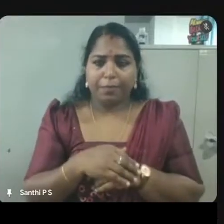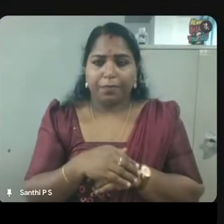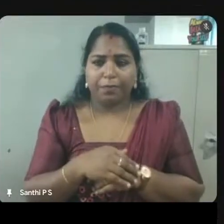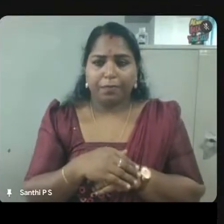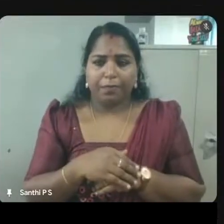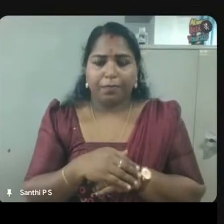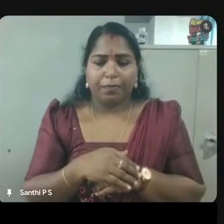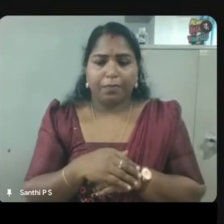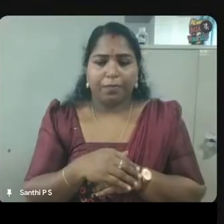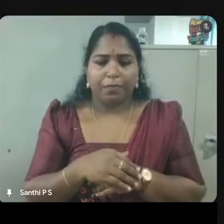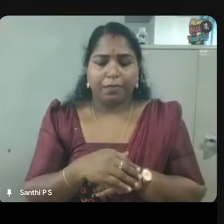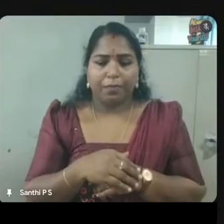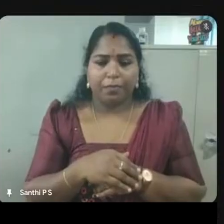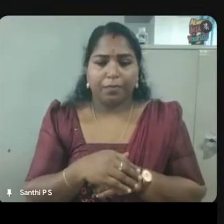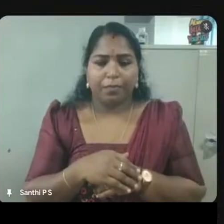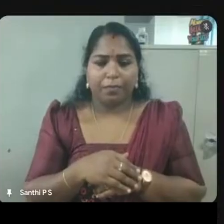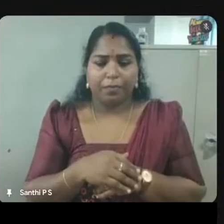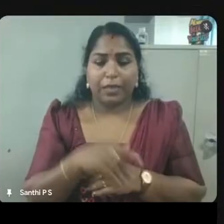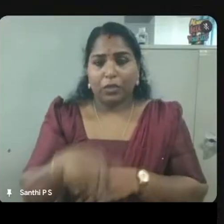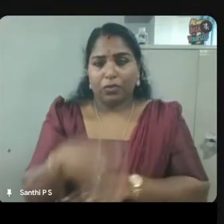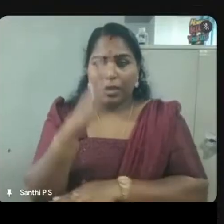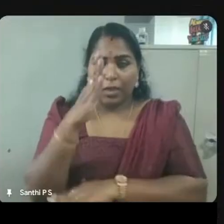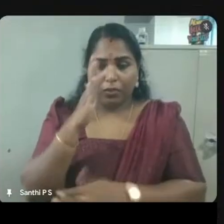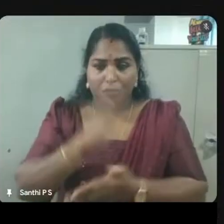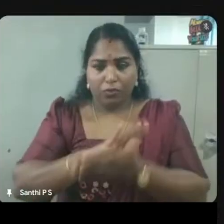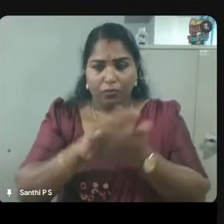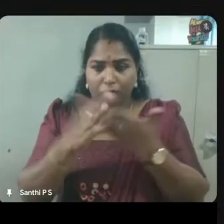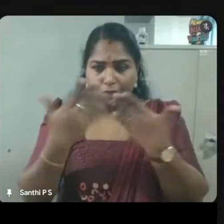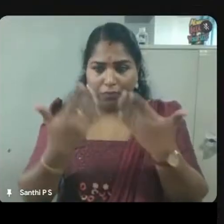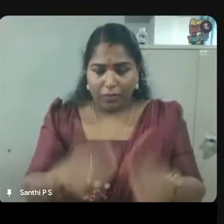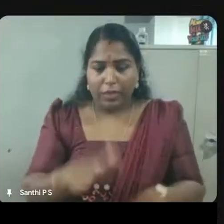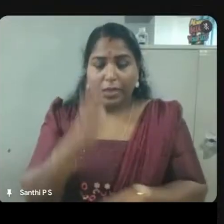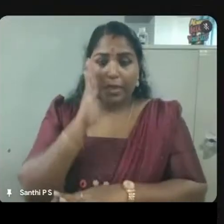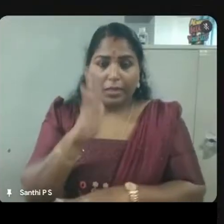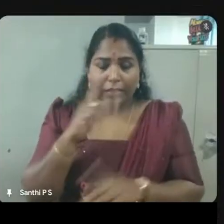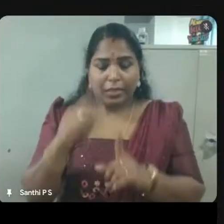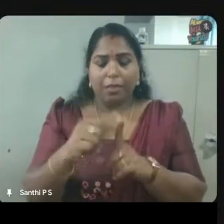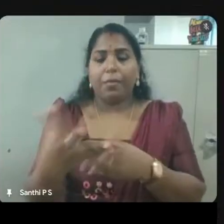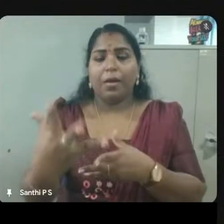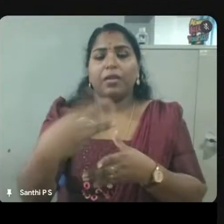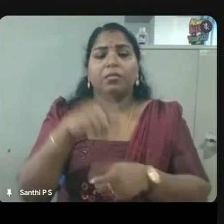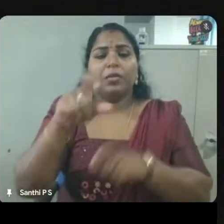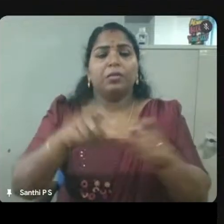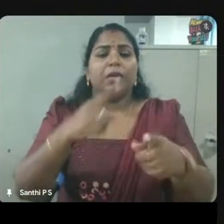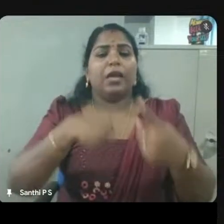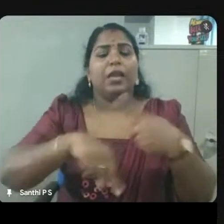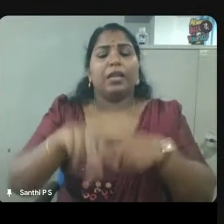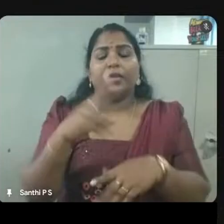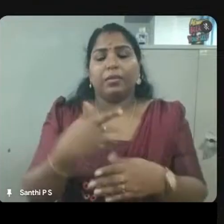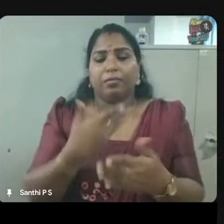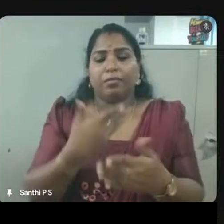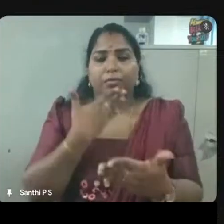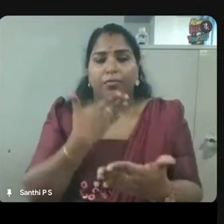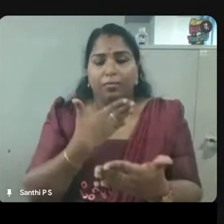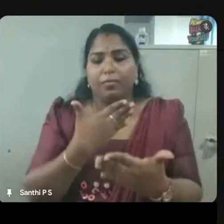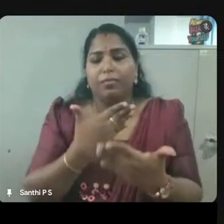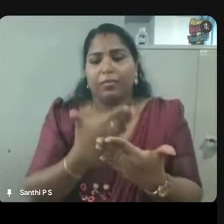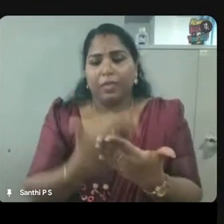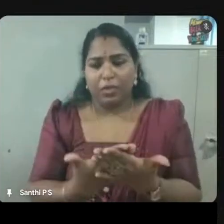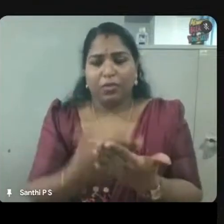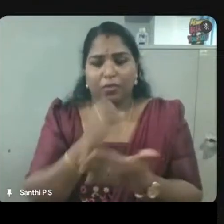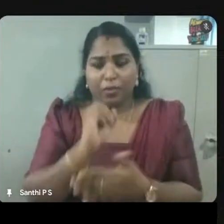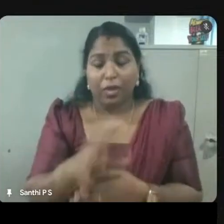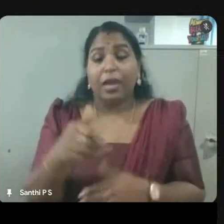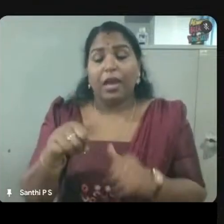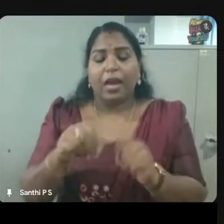ഇതോടുകൂടെ ഇന്നത്തെ സെഷൻ ഇവിടെ അവസാനിക്കുകയാണ്. ഈ സെഷനിൽ പങ്കെടുത്ത എല്ലാവർക്കും നിരാസിന്റെ പേരിലുള്ള നന്ദി അറിയിക്കുന്നു. അതുപോലെ തന്നെ സെഷൻ കൈകാര്യം ചെയ്ത ഡോക്ടർ അനിത മാഡത്തിനുള്ള